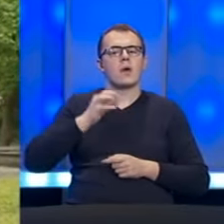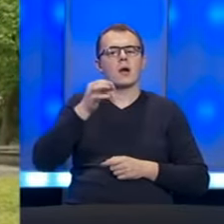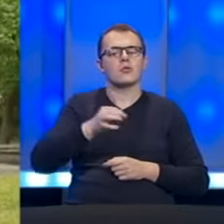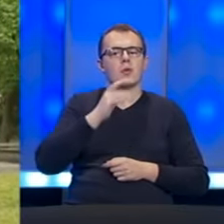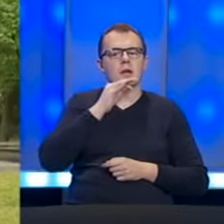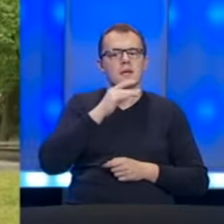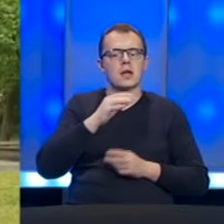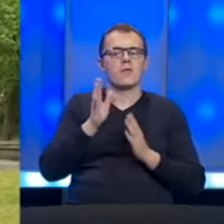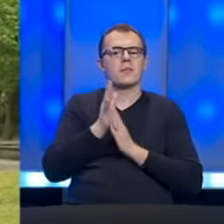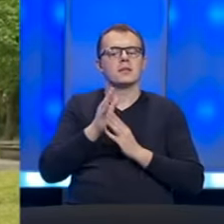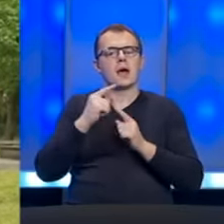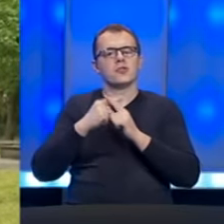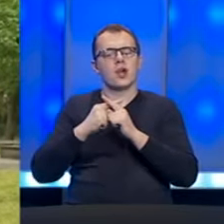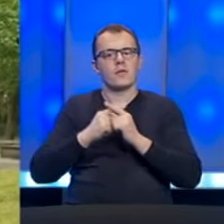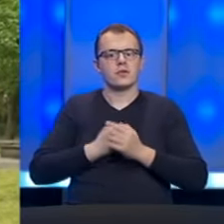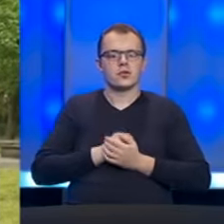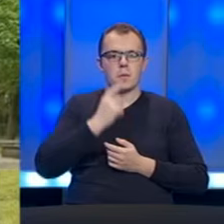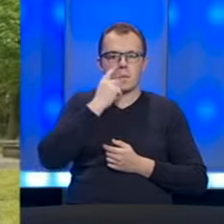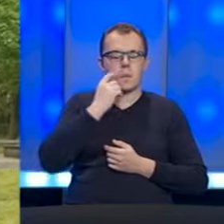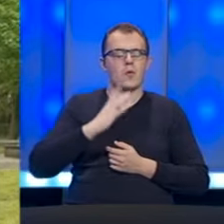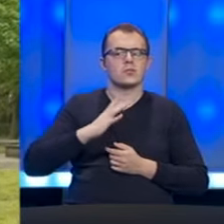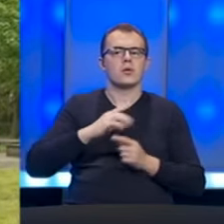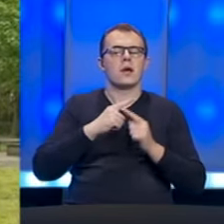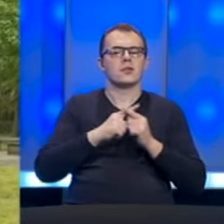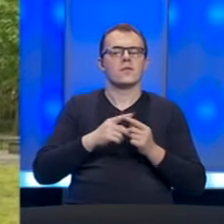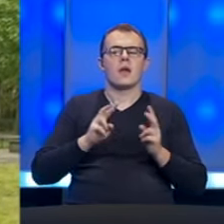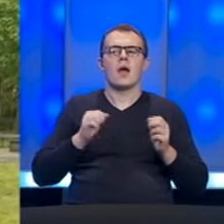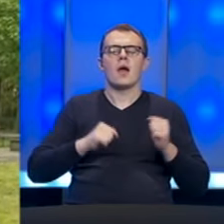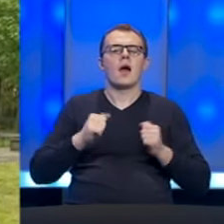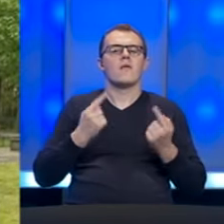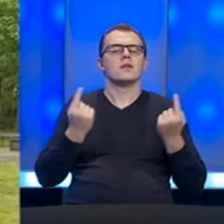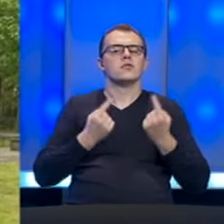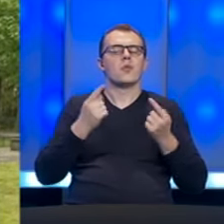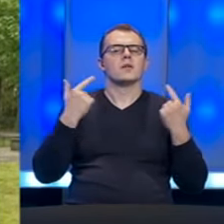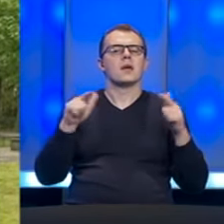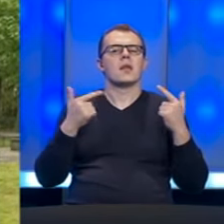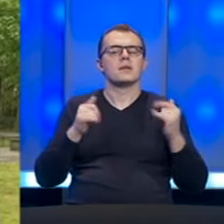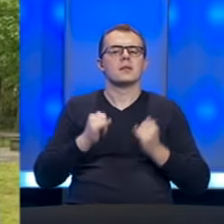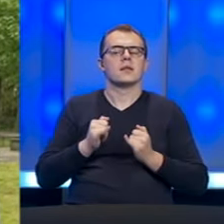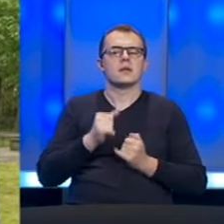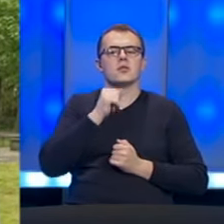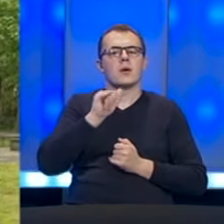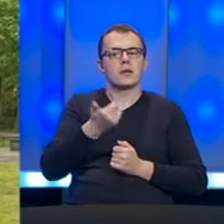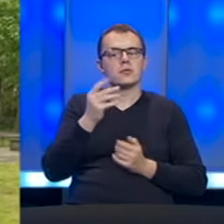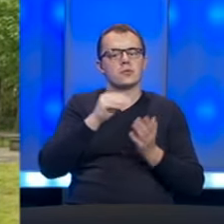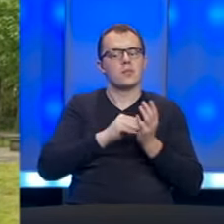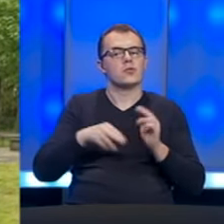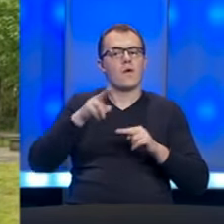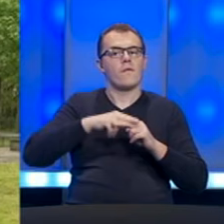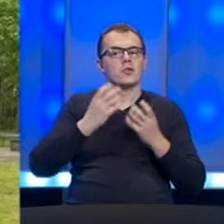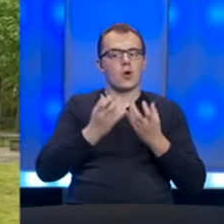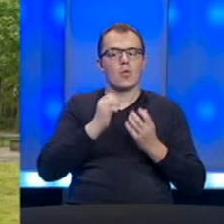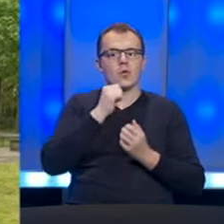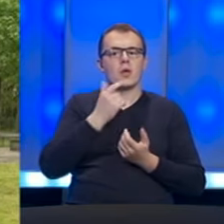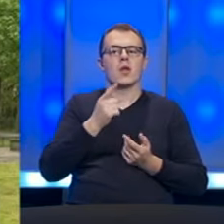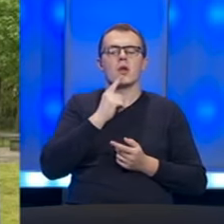Sarajevo, Mirza Hadžabdić. Gospodine Hadžabdić, kakva je situacija na izletištima, da li su zabilježena veća okupljanja i